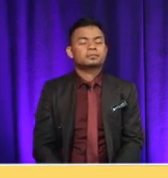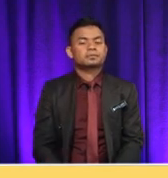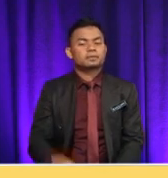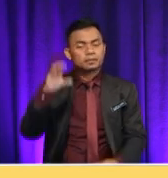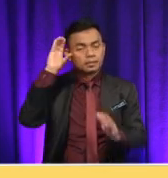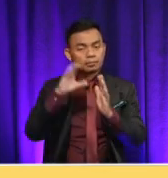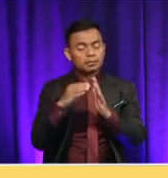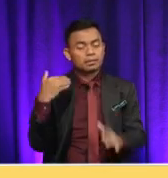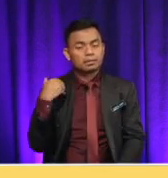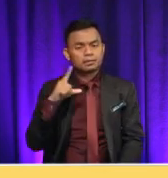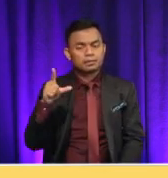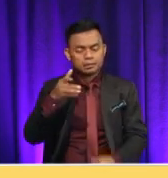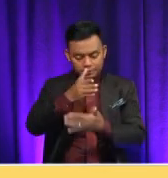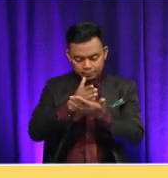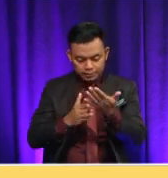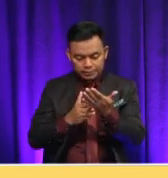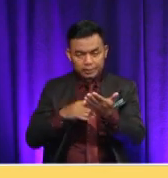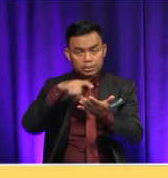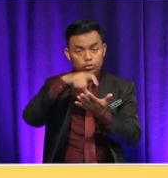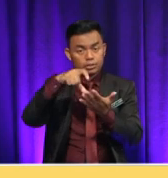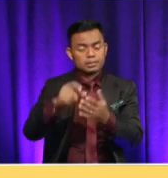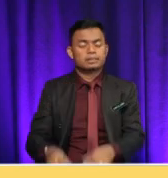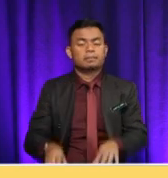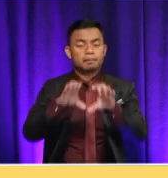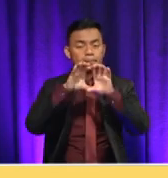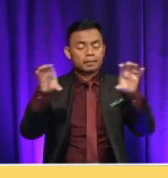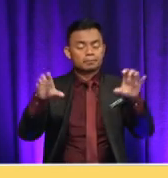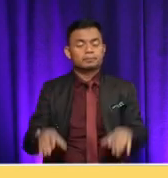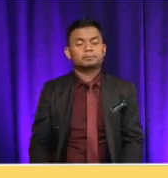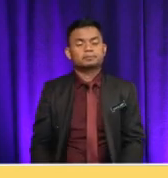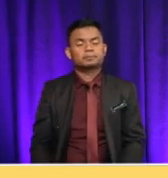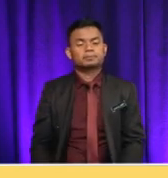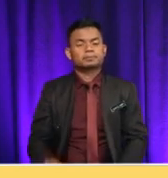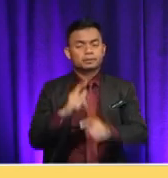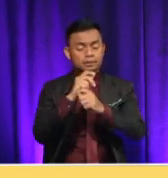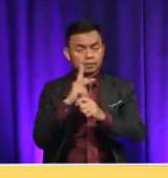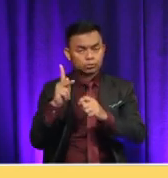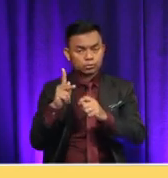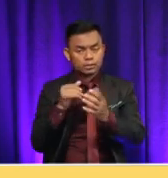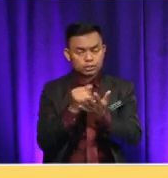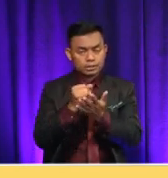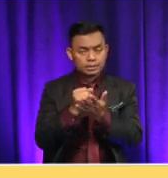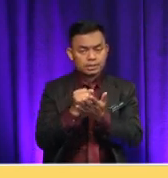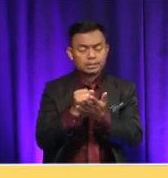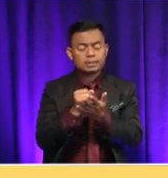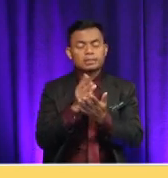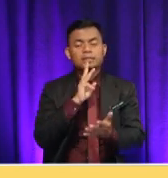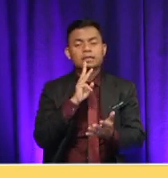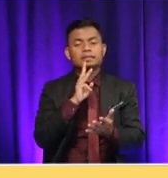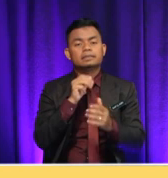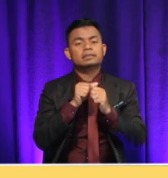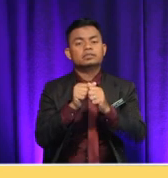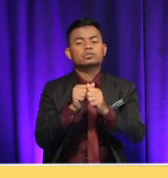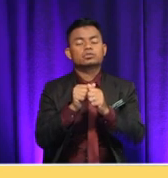sebagian lukisan pepaya berdasarkan Raja berikut Tentukan jenis begalan air berdasarkan warna pipe